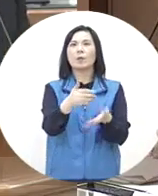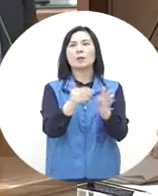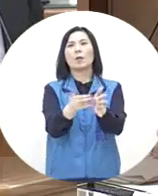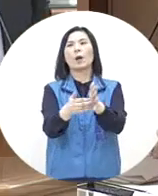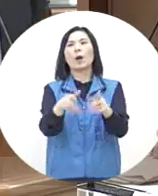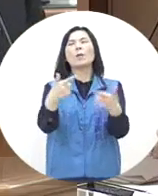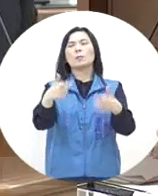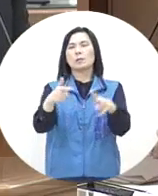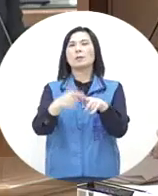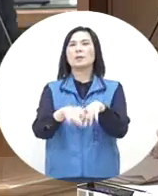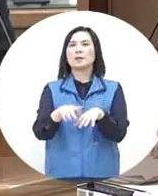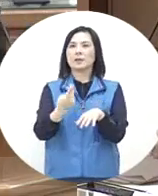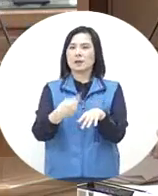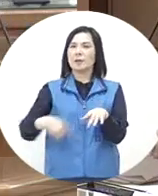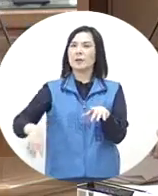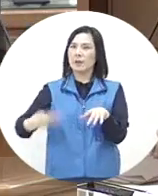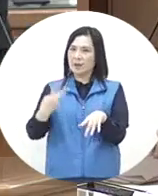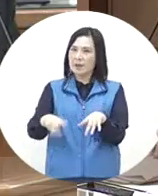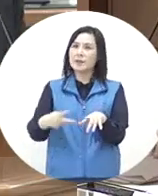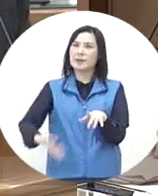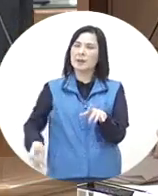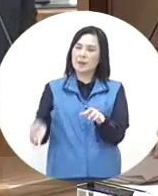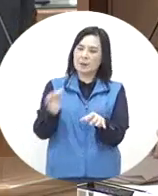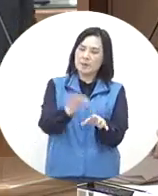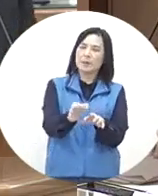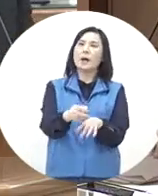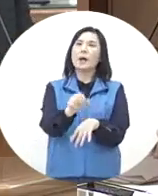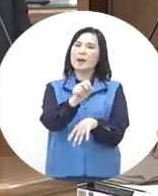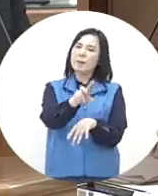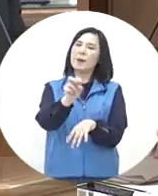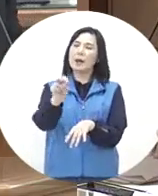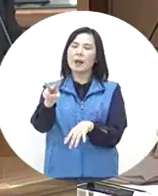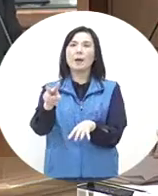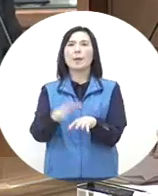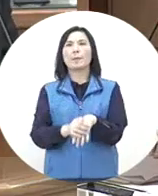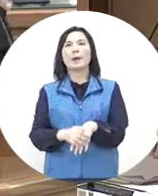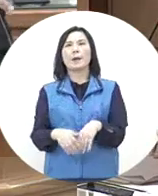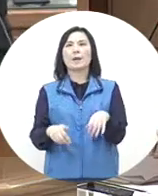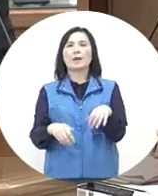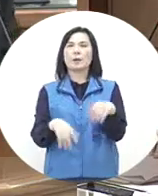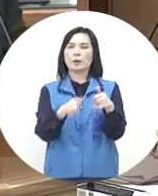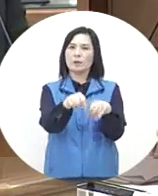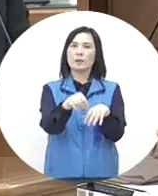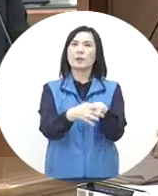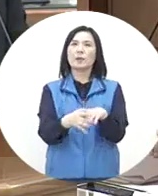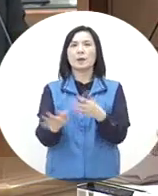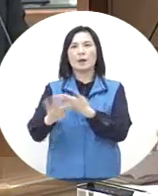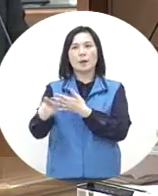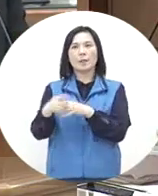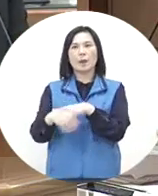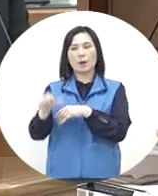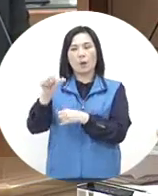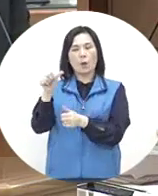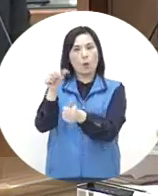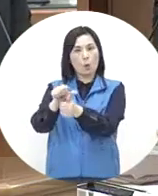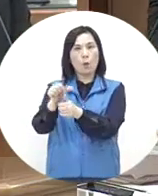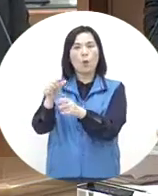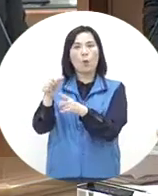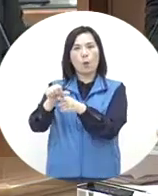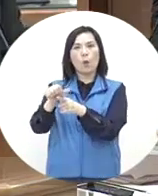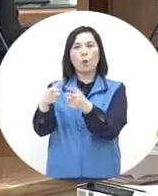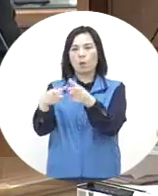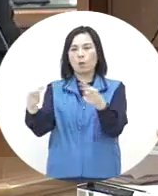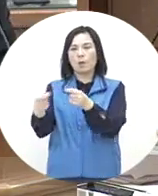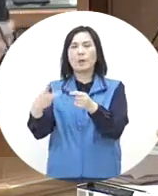50块，你可能还有花100-200块、200-300块嘛。所以也把五倍券其他的钱拿出来再花嘛，这个都是双层效益